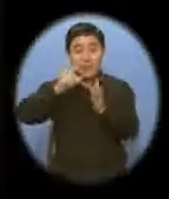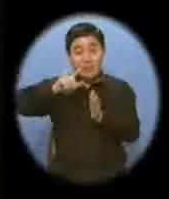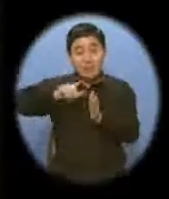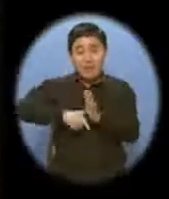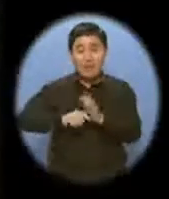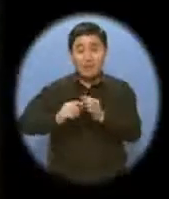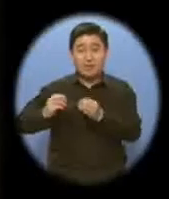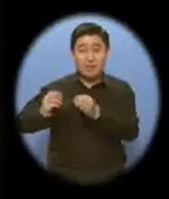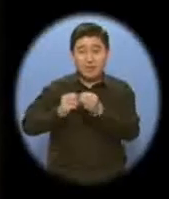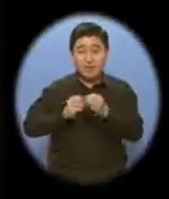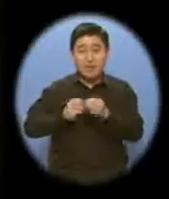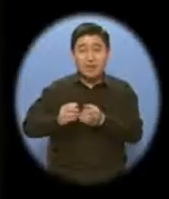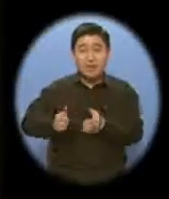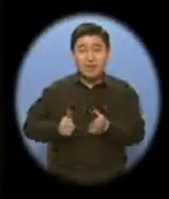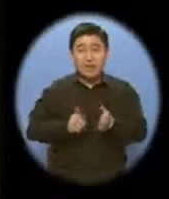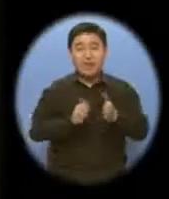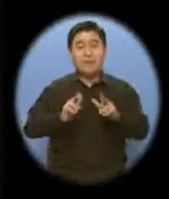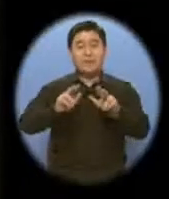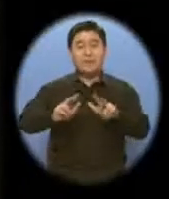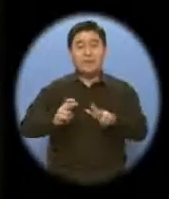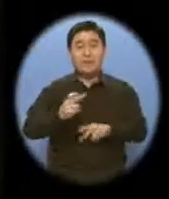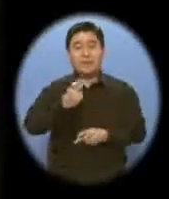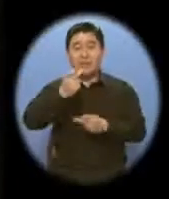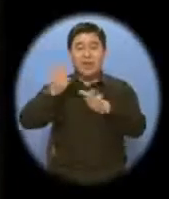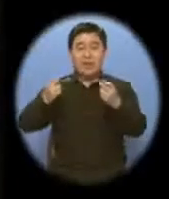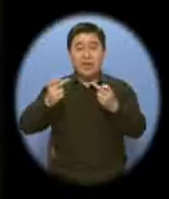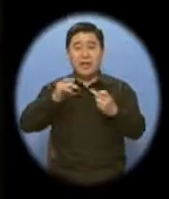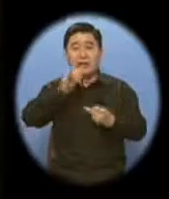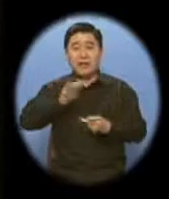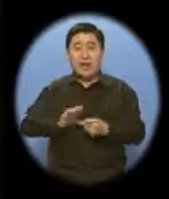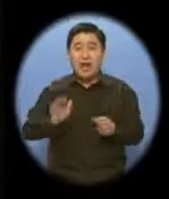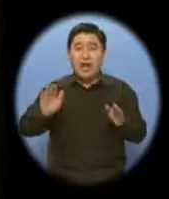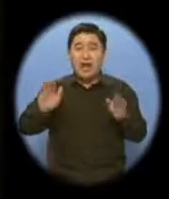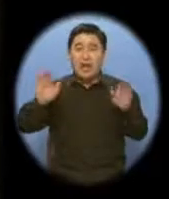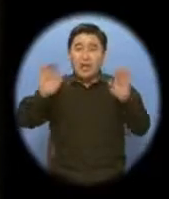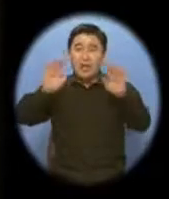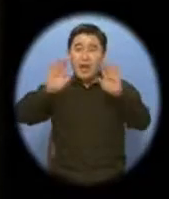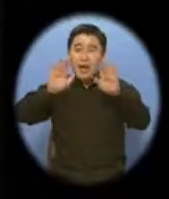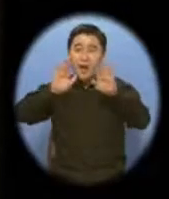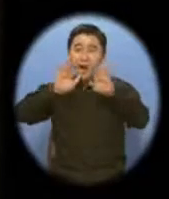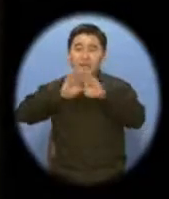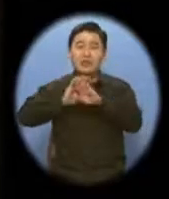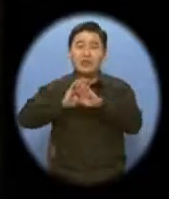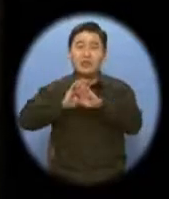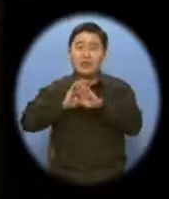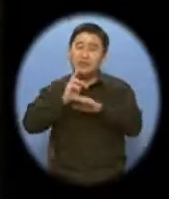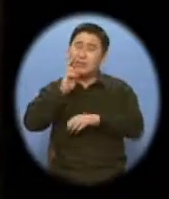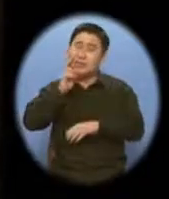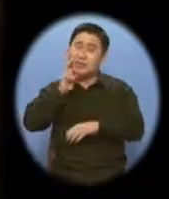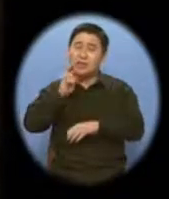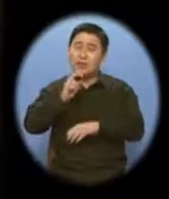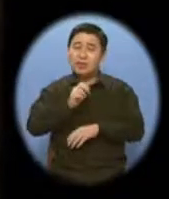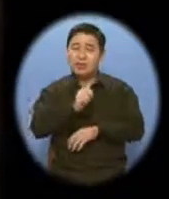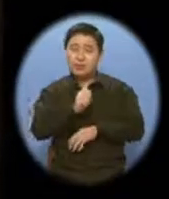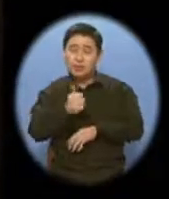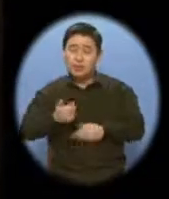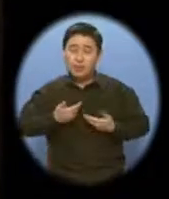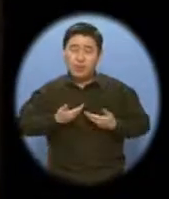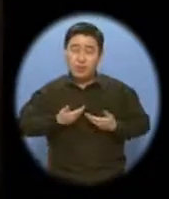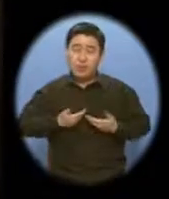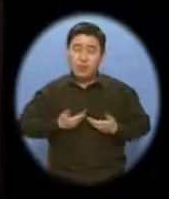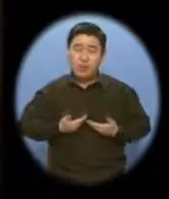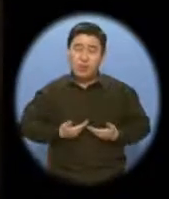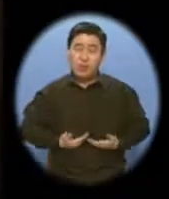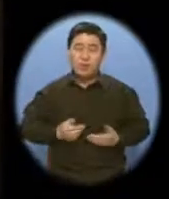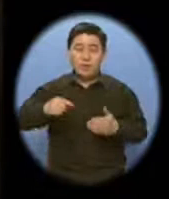킬은 지금 4 널이 에게 관련있다 밤중 을 지난 무렵 인지 죽은 듯이 고요한 속에서